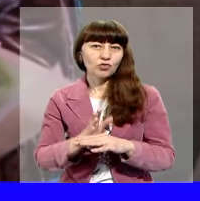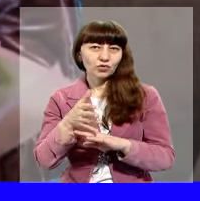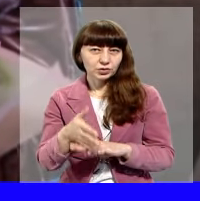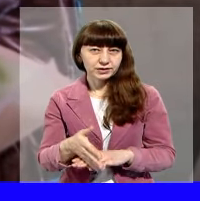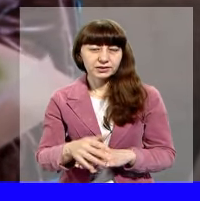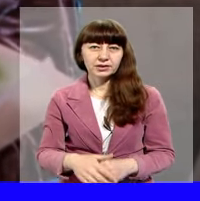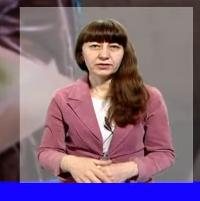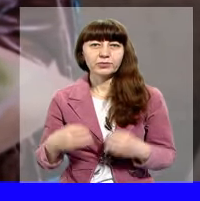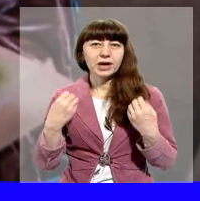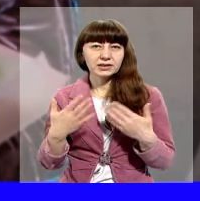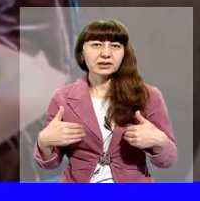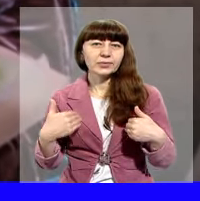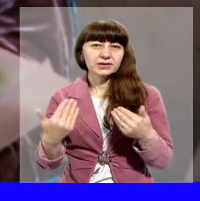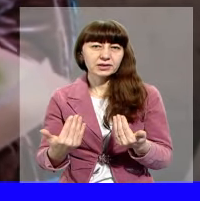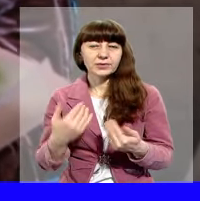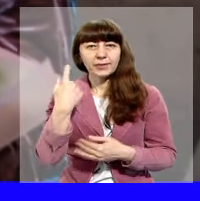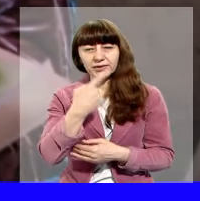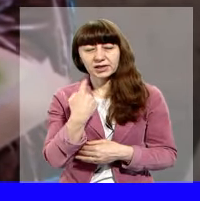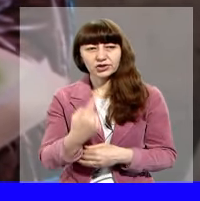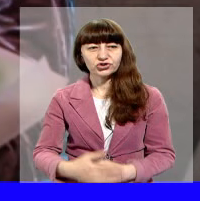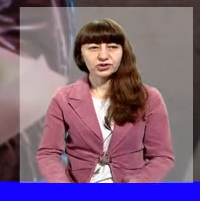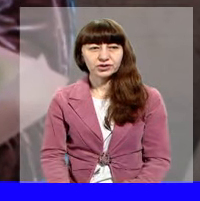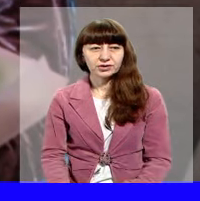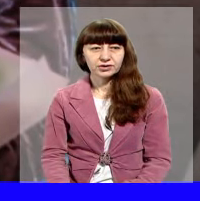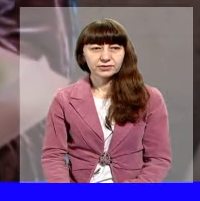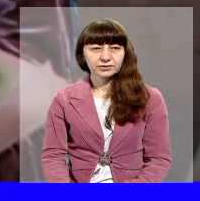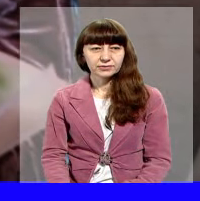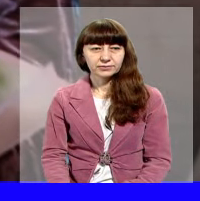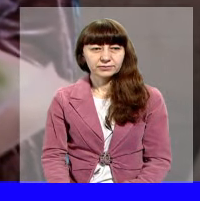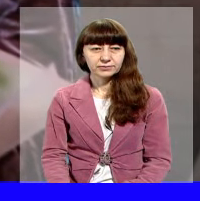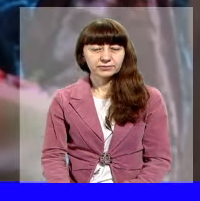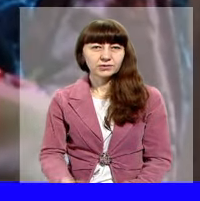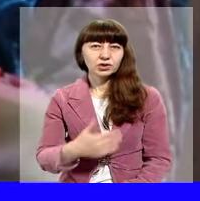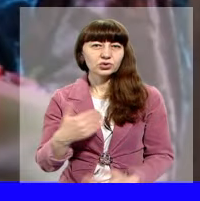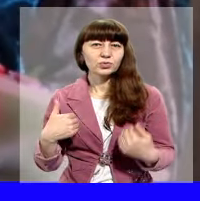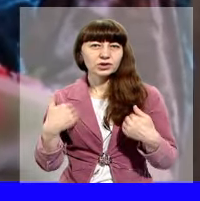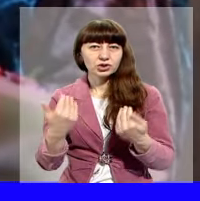Аман бол, балашағаларыңа қатқызығын көр. Бақыттарын тайылмасын.